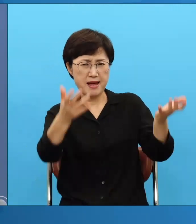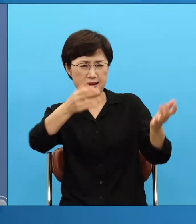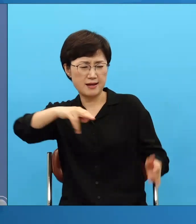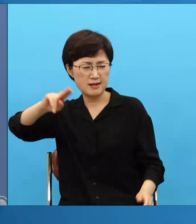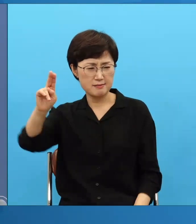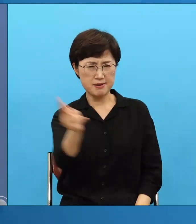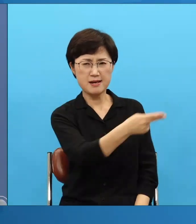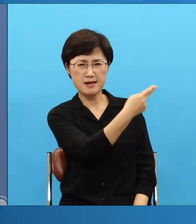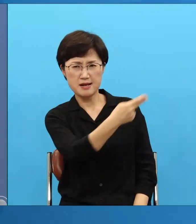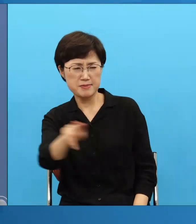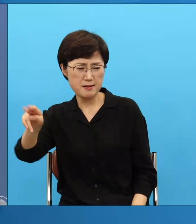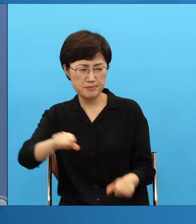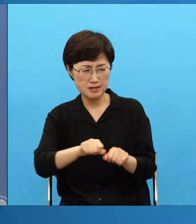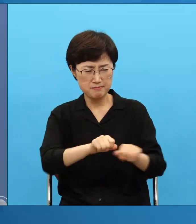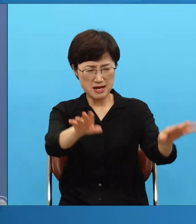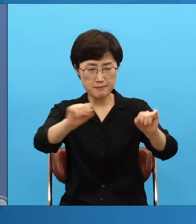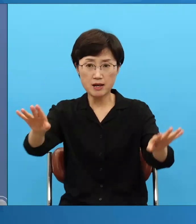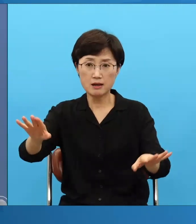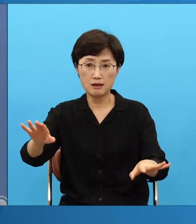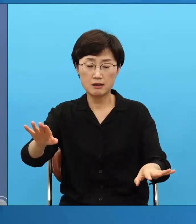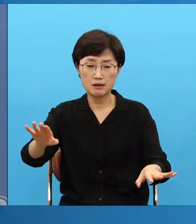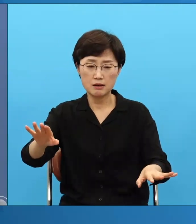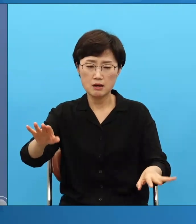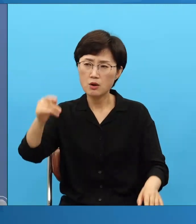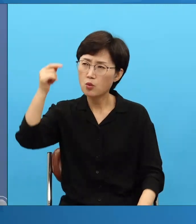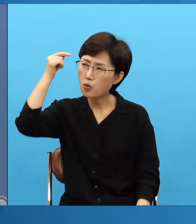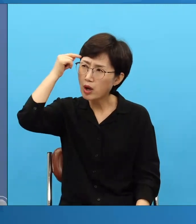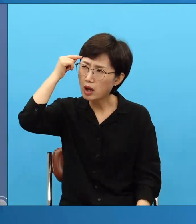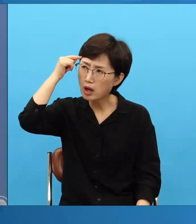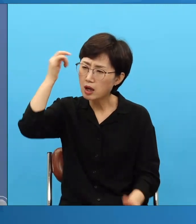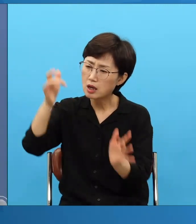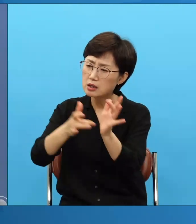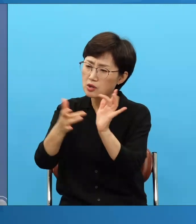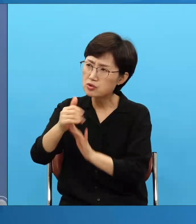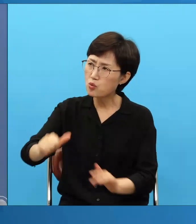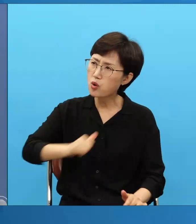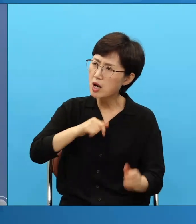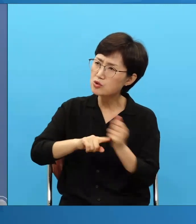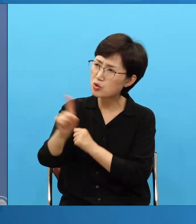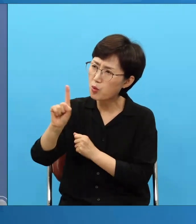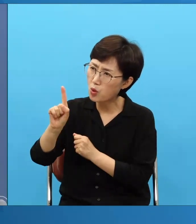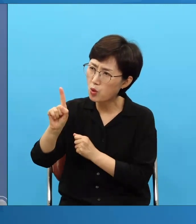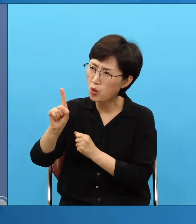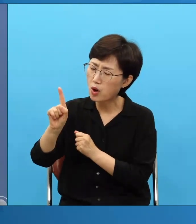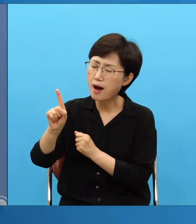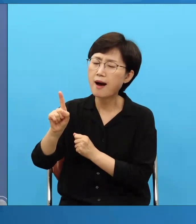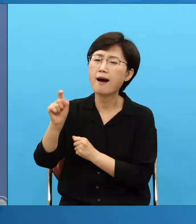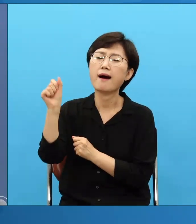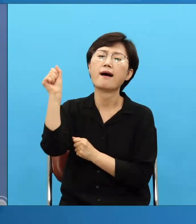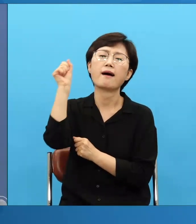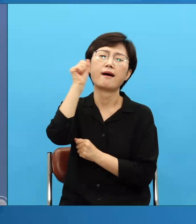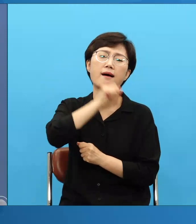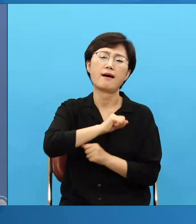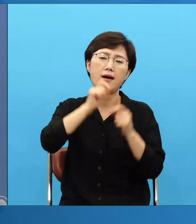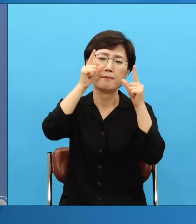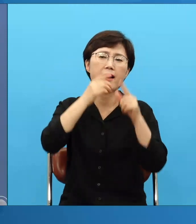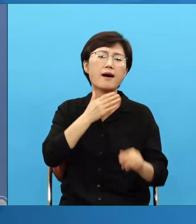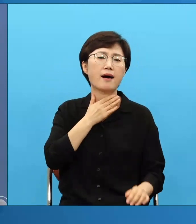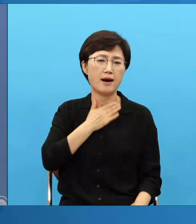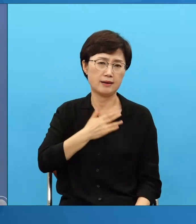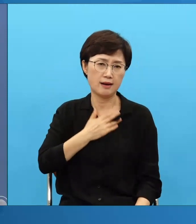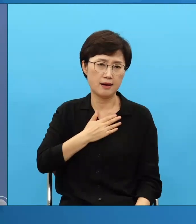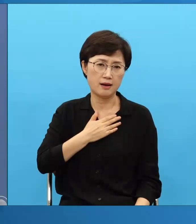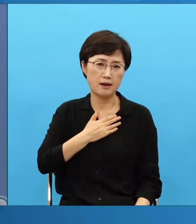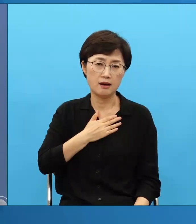전혀 생각 안 하는 사람 너무 많아. 그렇게 교회 문 닫는 거예요. There are so many people in so many churches that don't even think about Jesus, why he was angry, holding up a whip, and